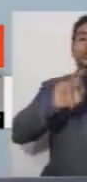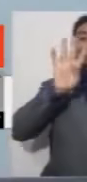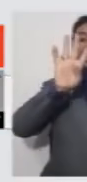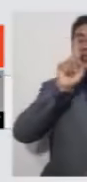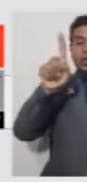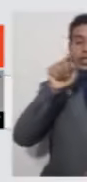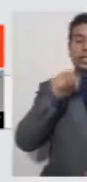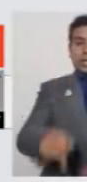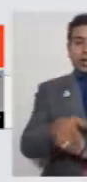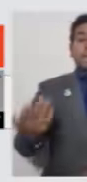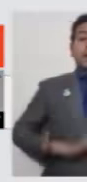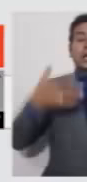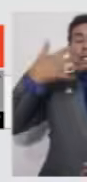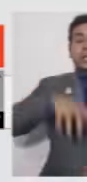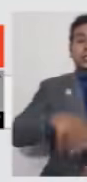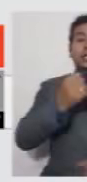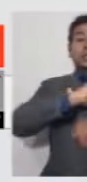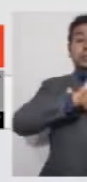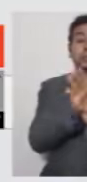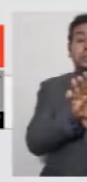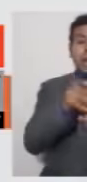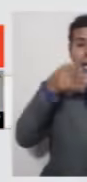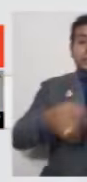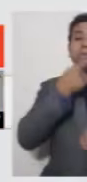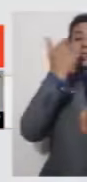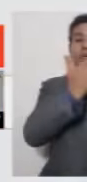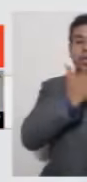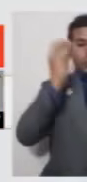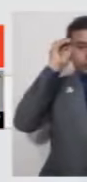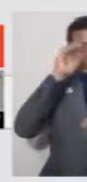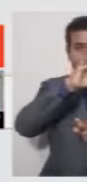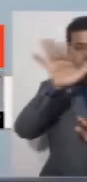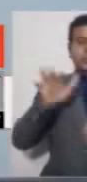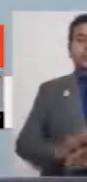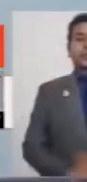আমরা গত 24 ঘন্টায় নমুনা সংগ্রহ করেছি